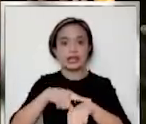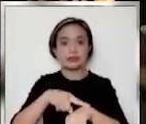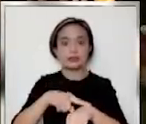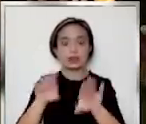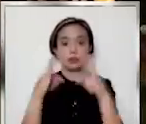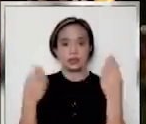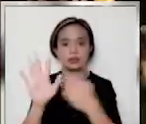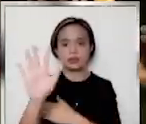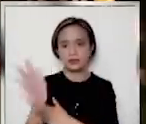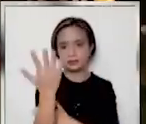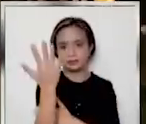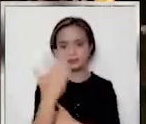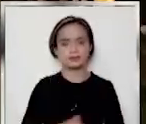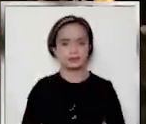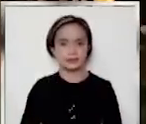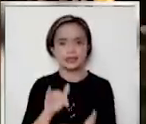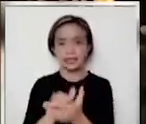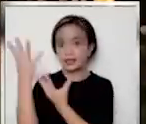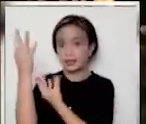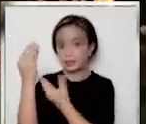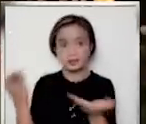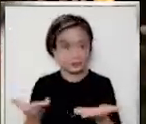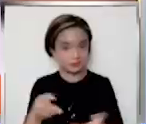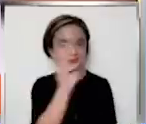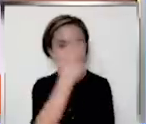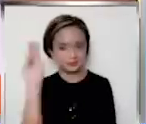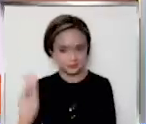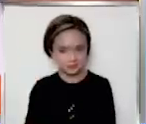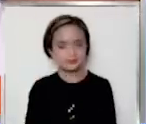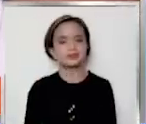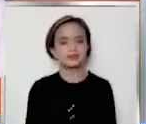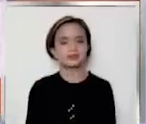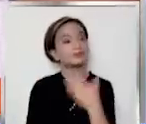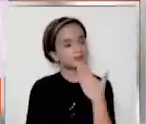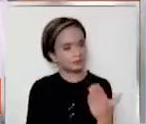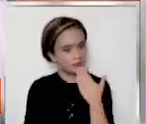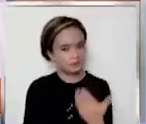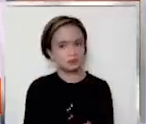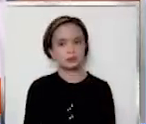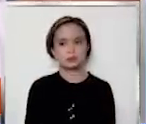araw. Yan ang latest mula dito sa Maynila. Vicky? Maraming salamat sa iyo, Rafi Tima.